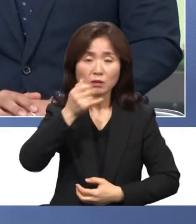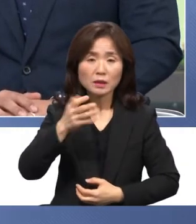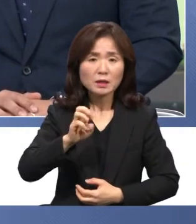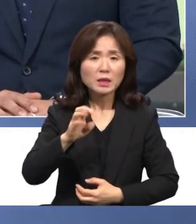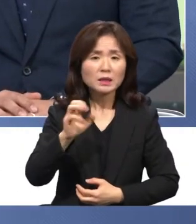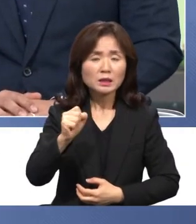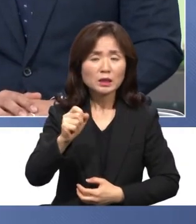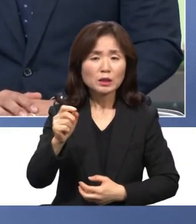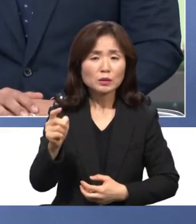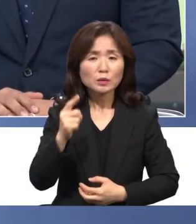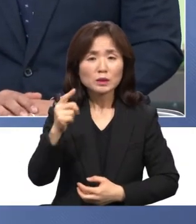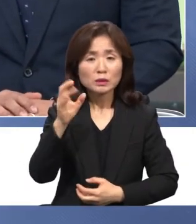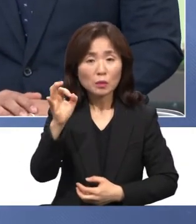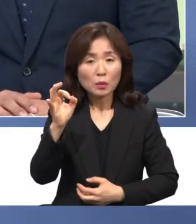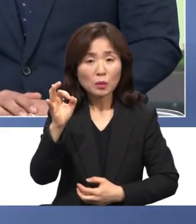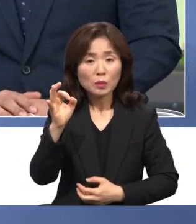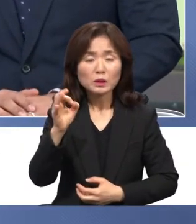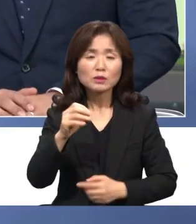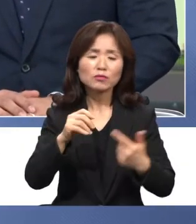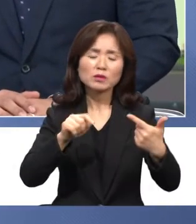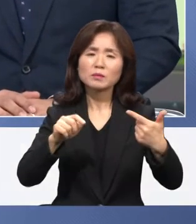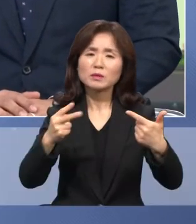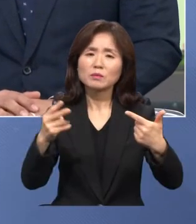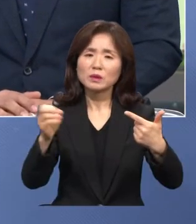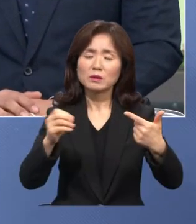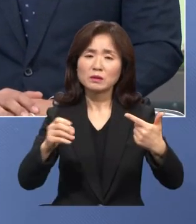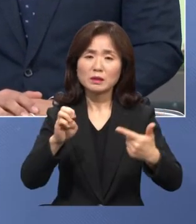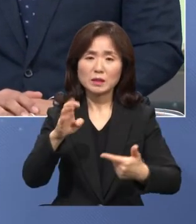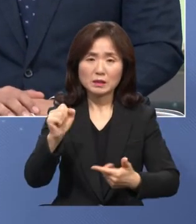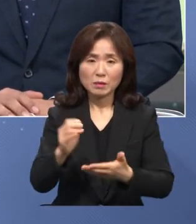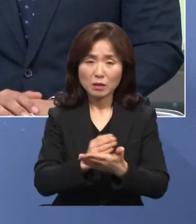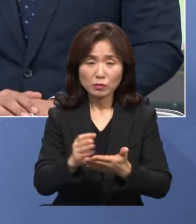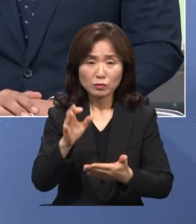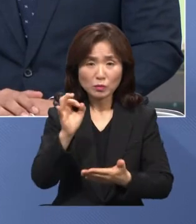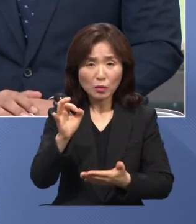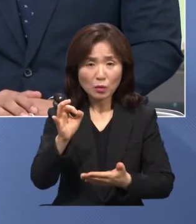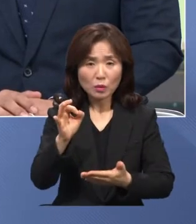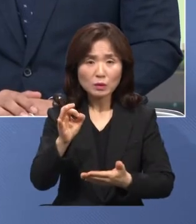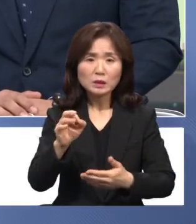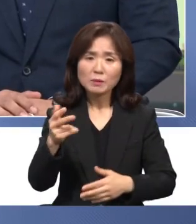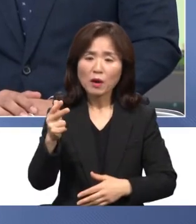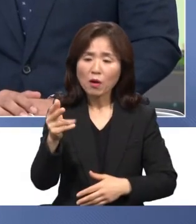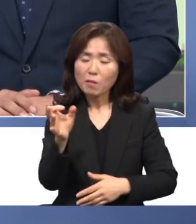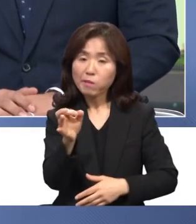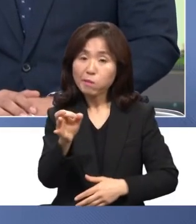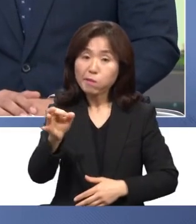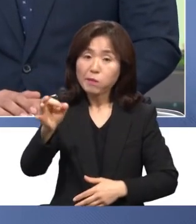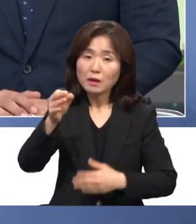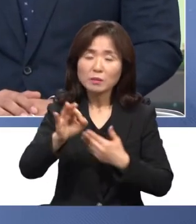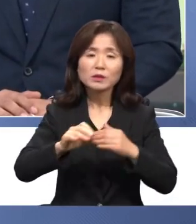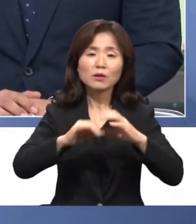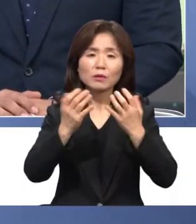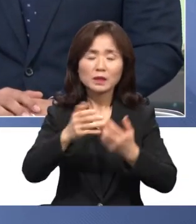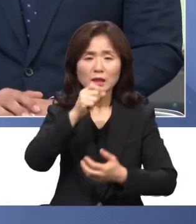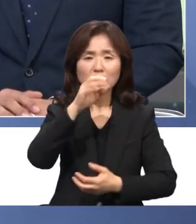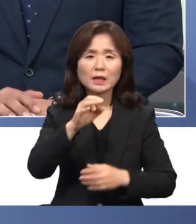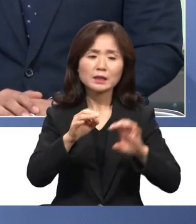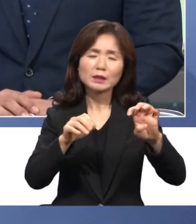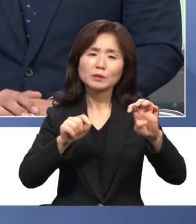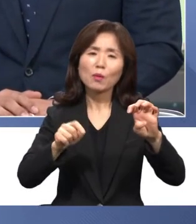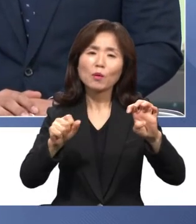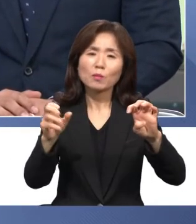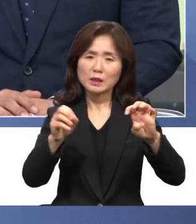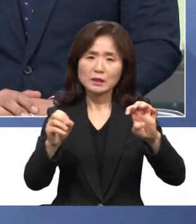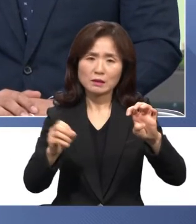비율은 6.2% 에 불과합니다 이비스 에 배분되는 수수료가 700 원까지 올라간다면 전체의 선의 40.5%